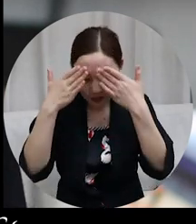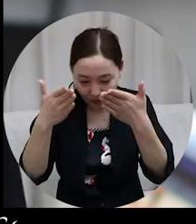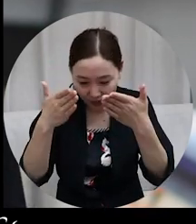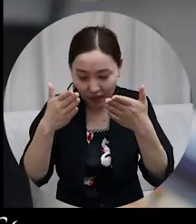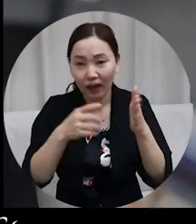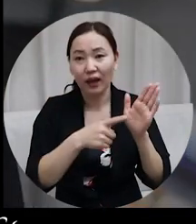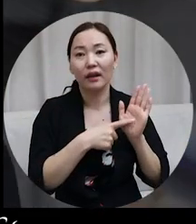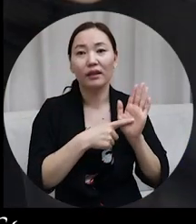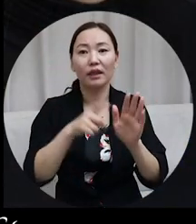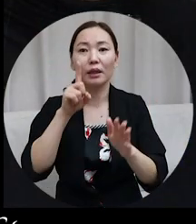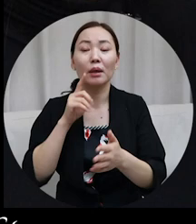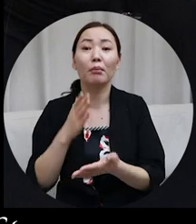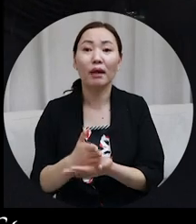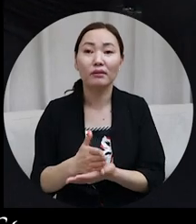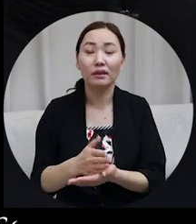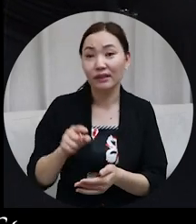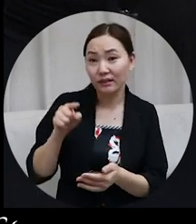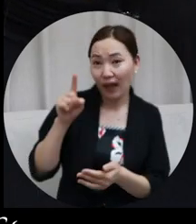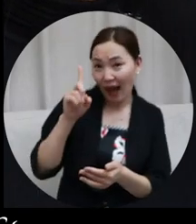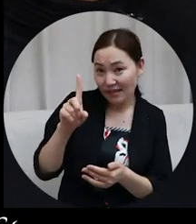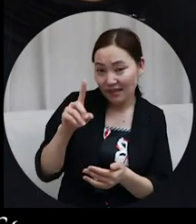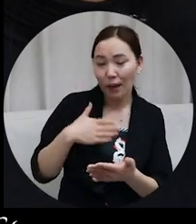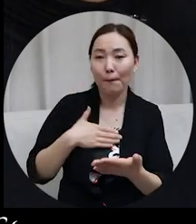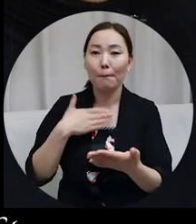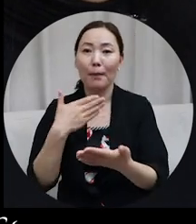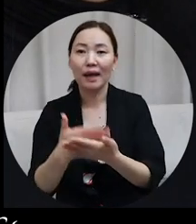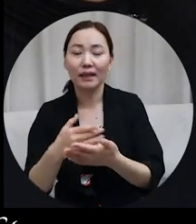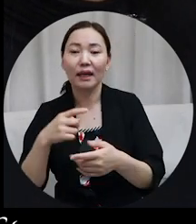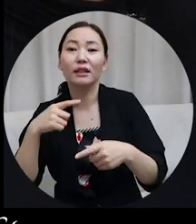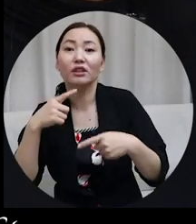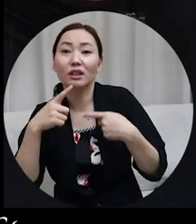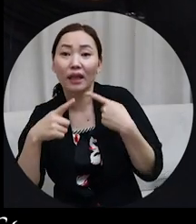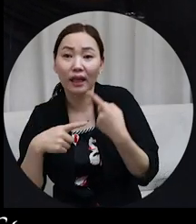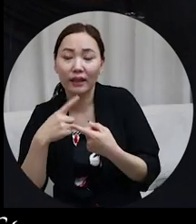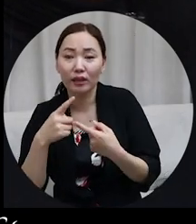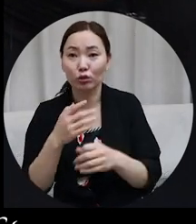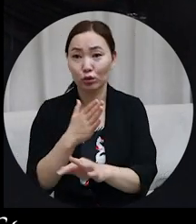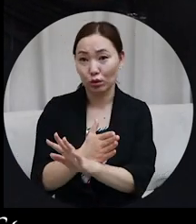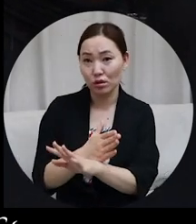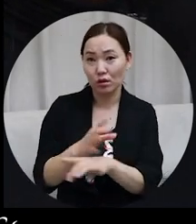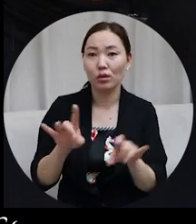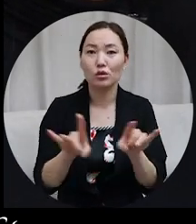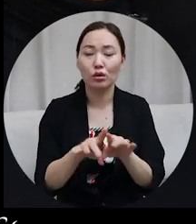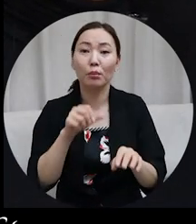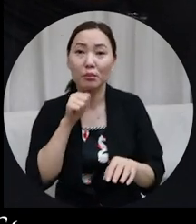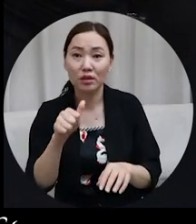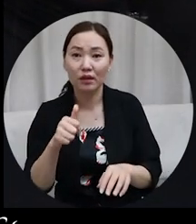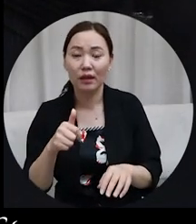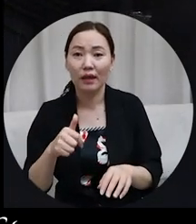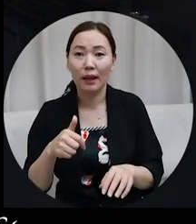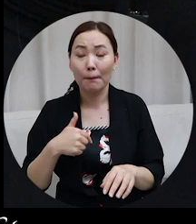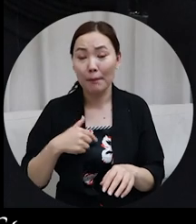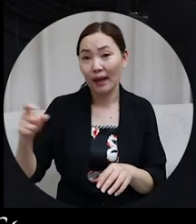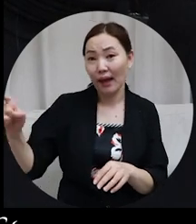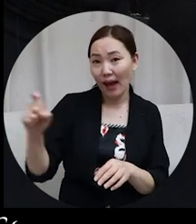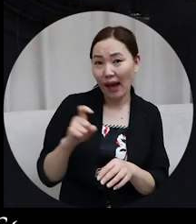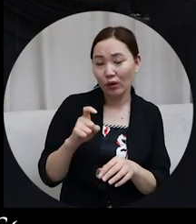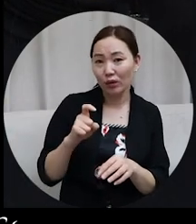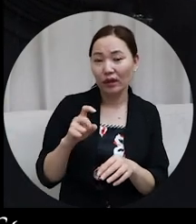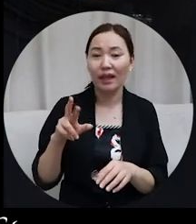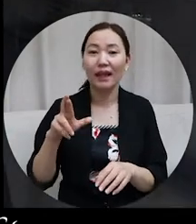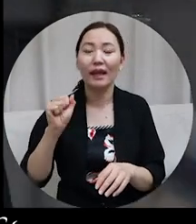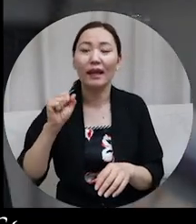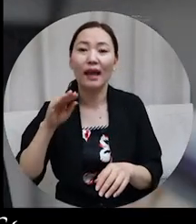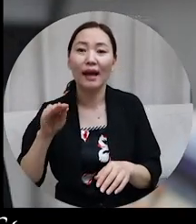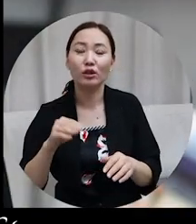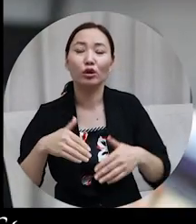одоо гарцгүй одоо чин сэтгэлээсээ талархлаа илэрхийлмээр байна. Гэтэ энэ бол баярлаа гэж хэлээд одоо яг болчгоор одоо зүйл биш штэ мэдээч